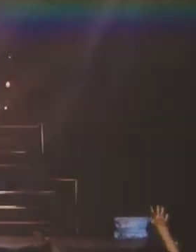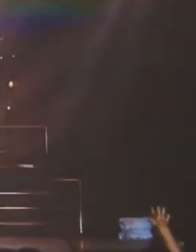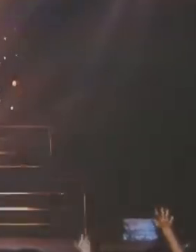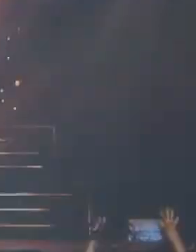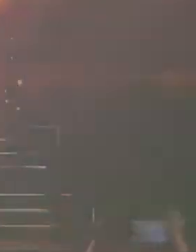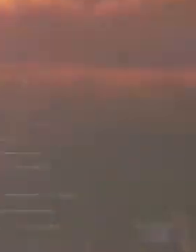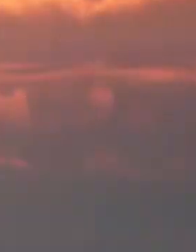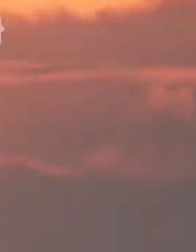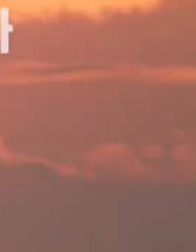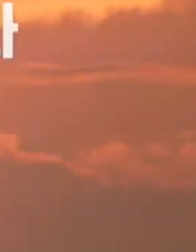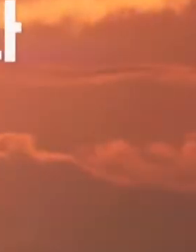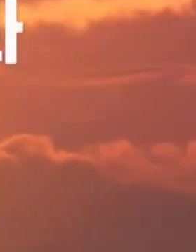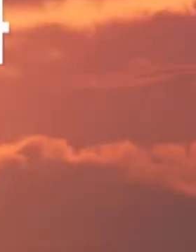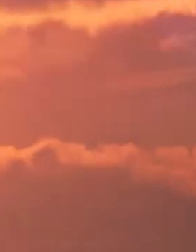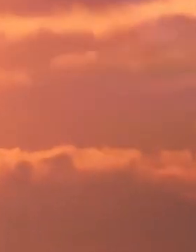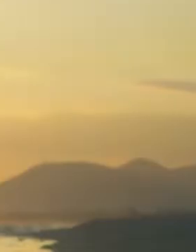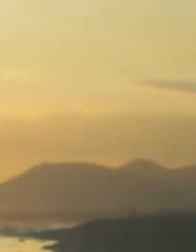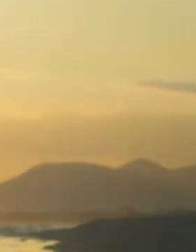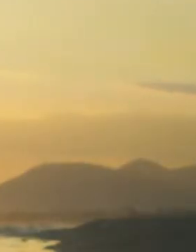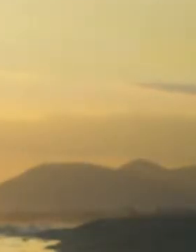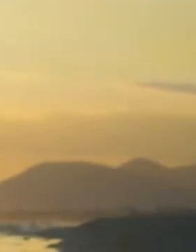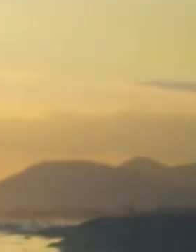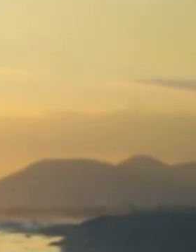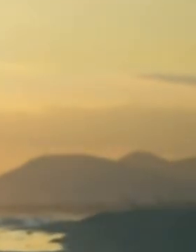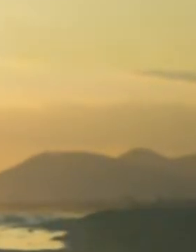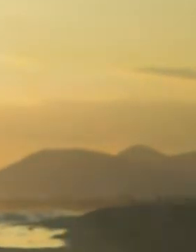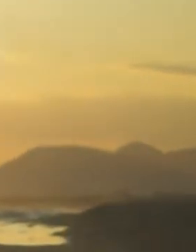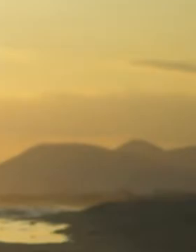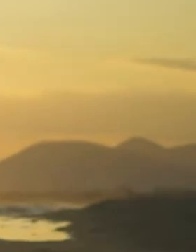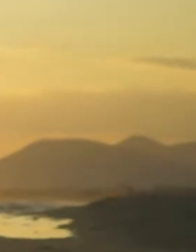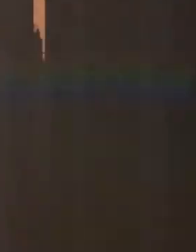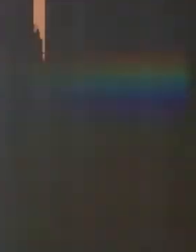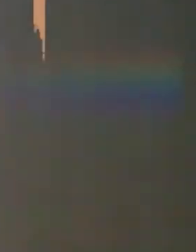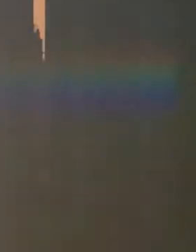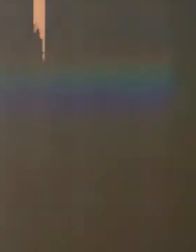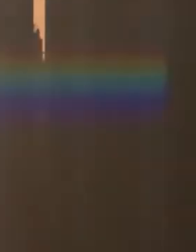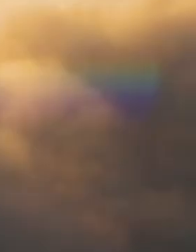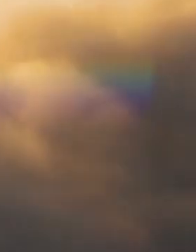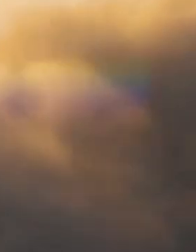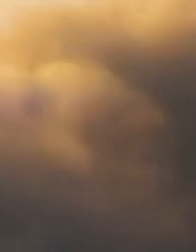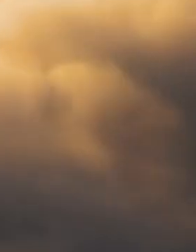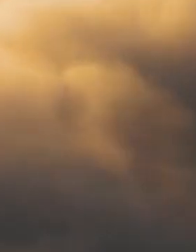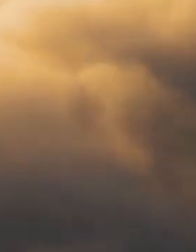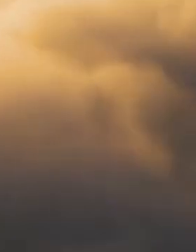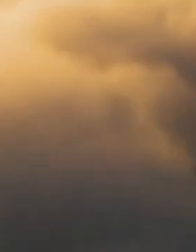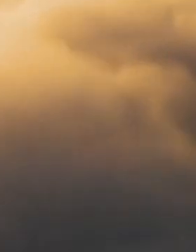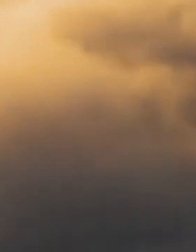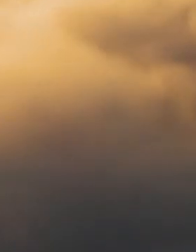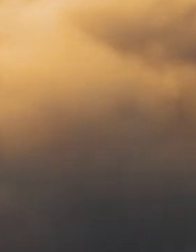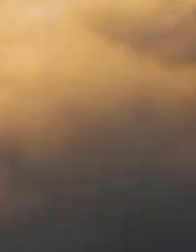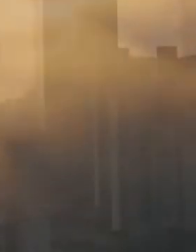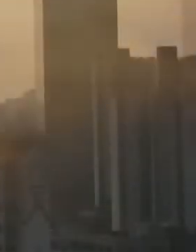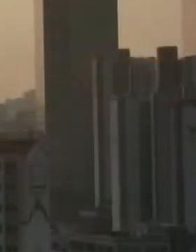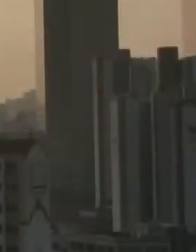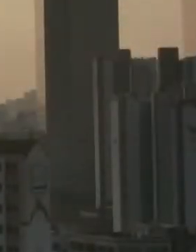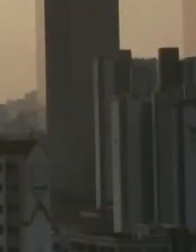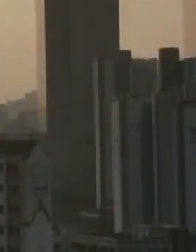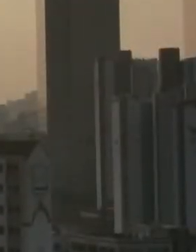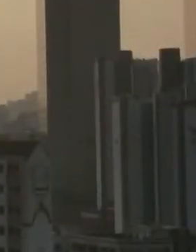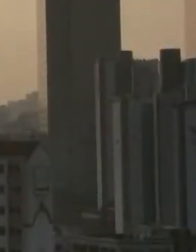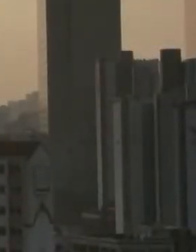때입니다. 기도할 때 가정이 회복되고 나라가 회복되는 역사가 일어날 것입니다.